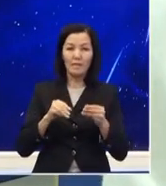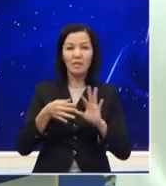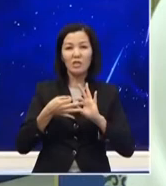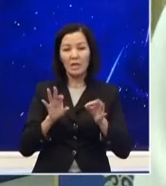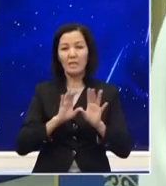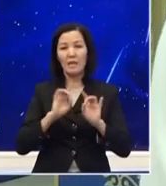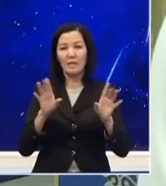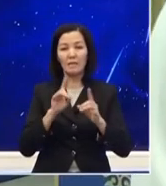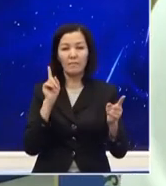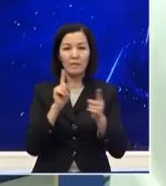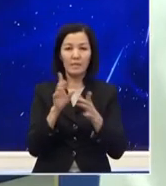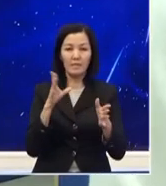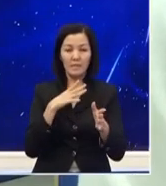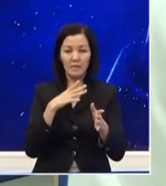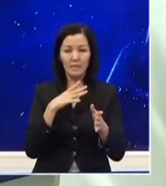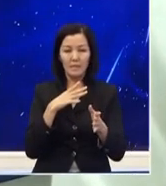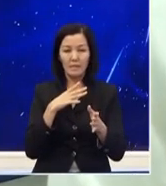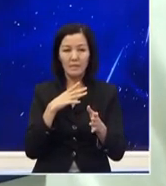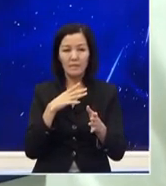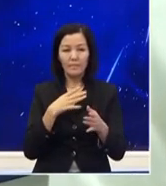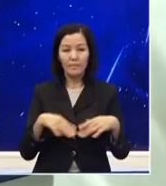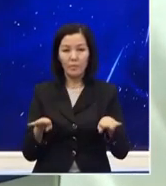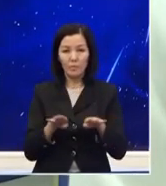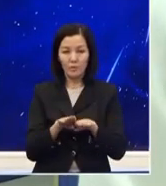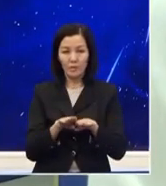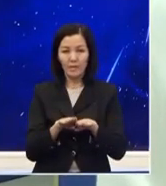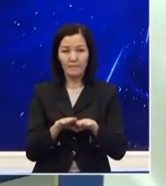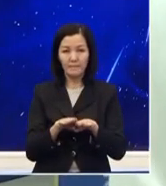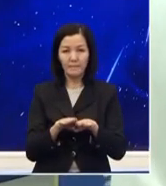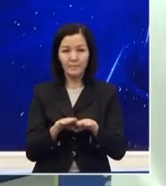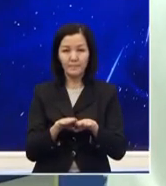жақсы кездесу болды. Және де осындай